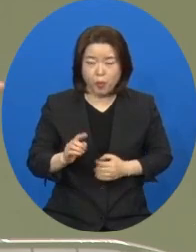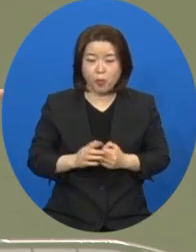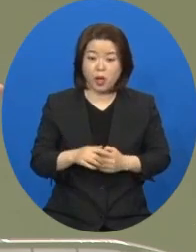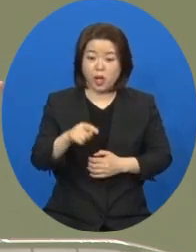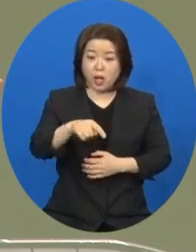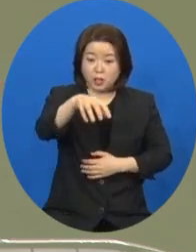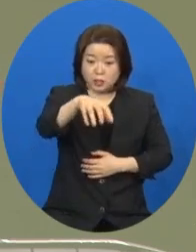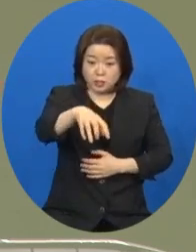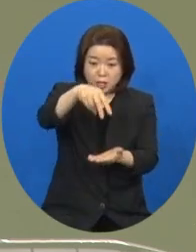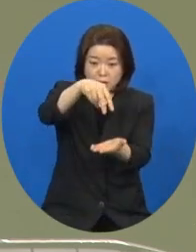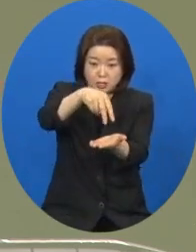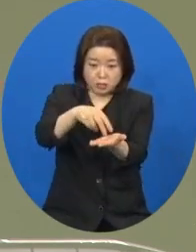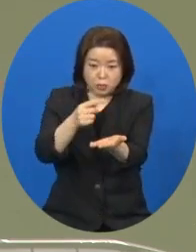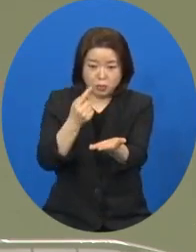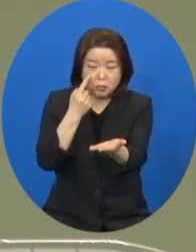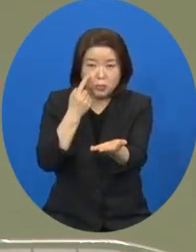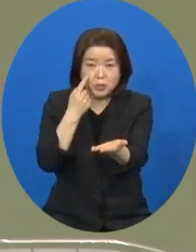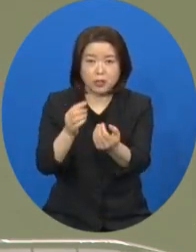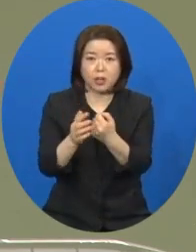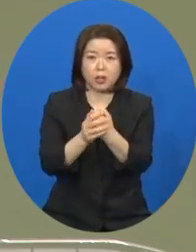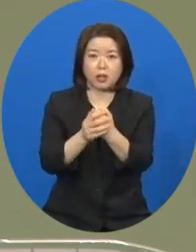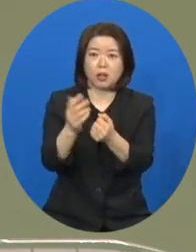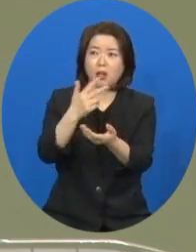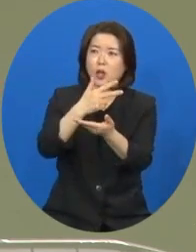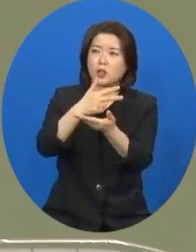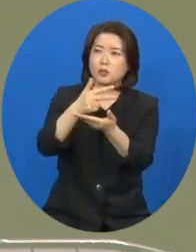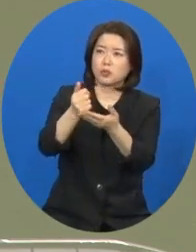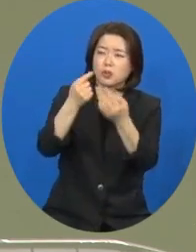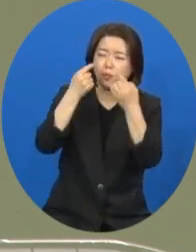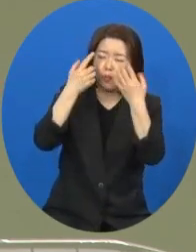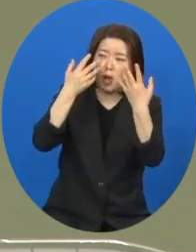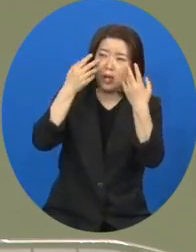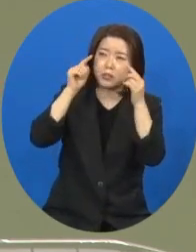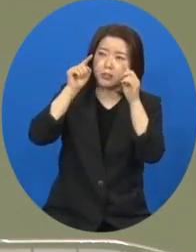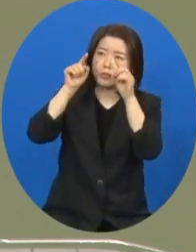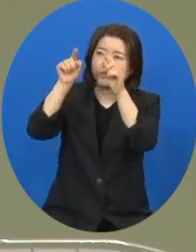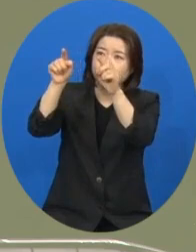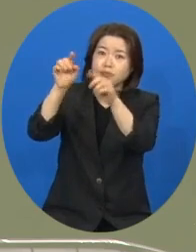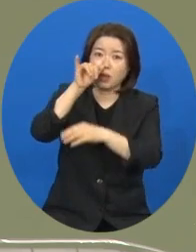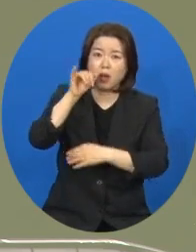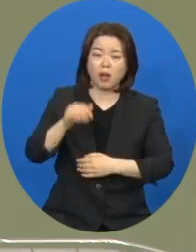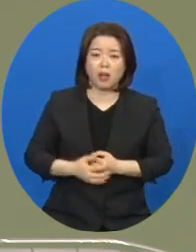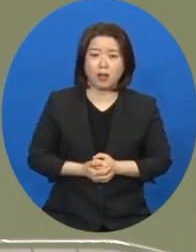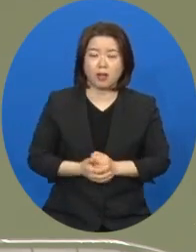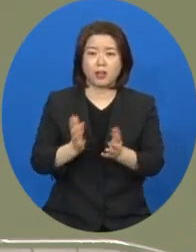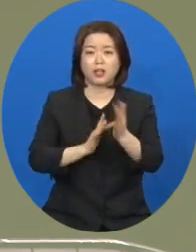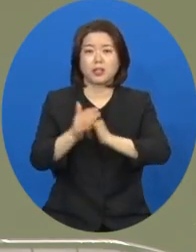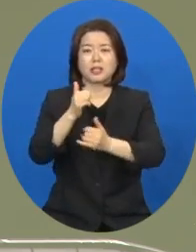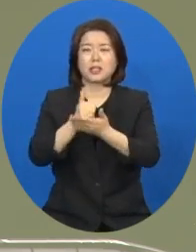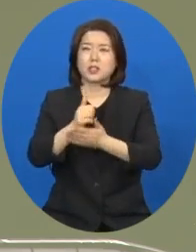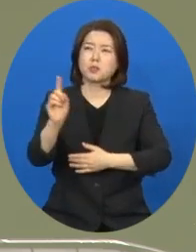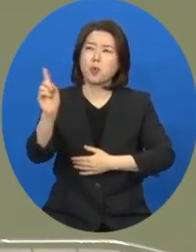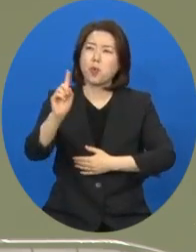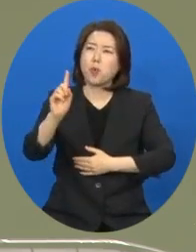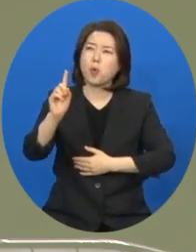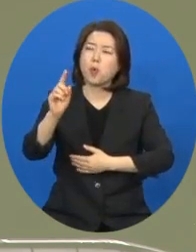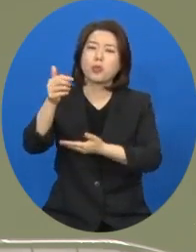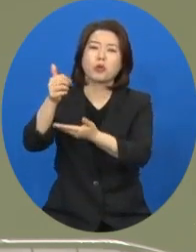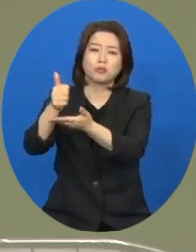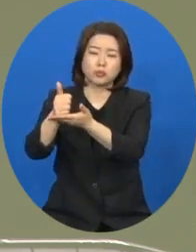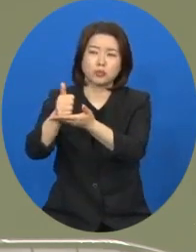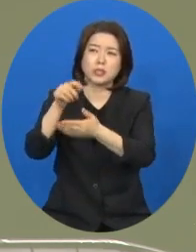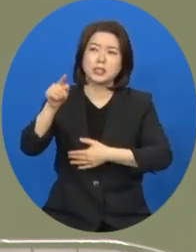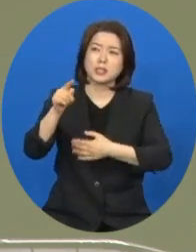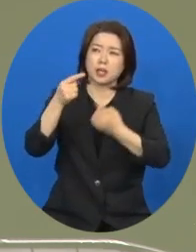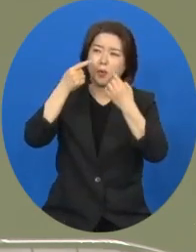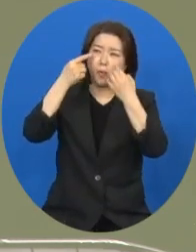서 보니까 주님이 정확하게 보이는 거예요. 예수님은 어떤 신분인가? 그게